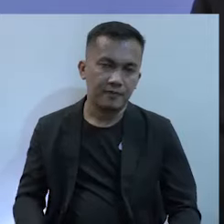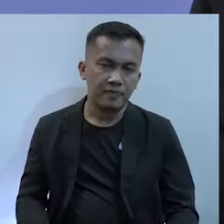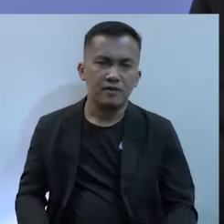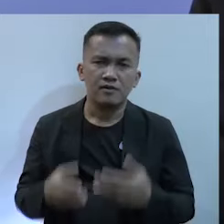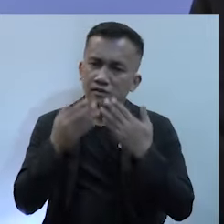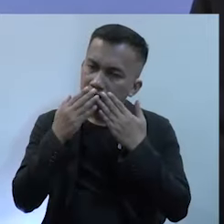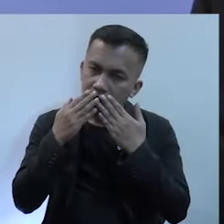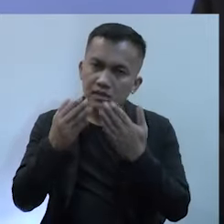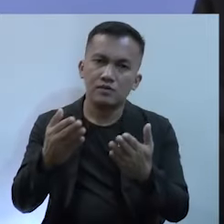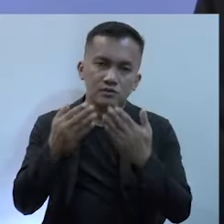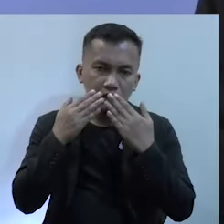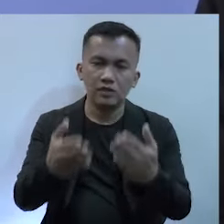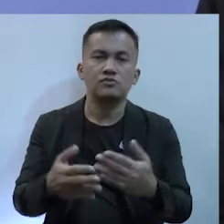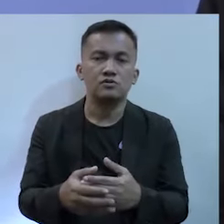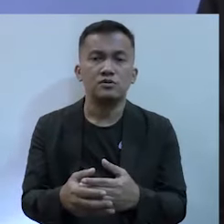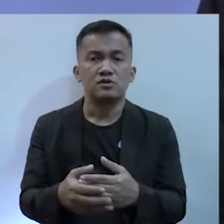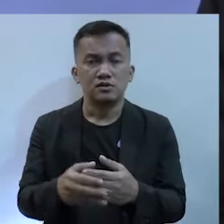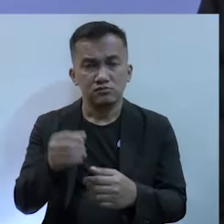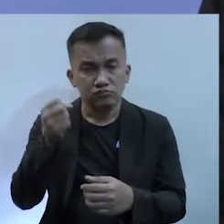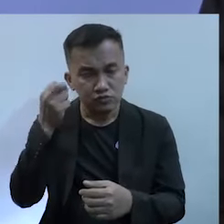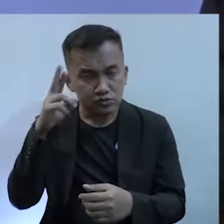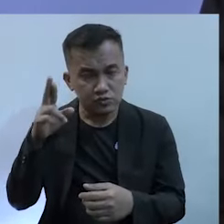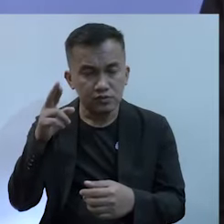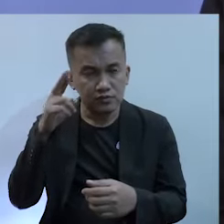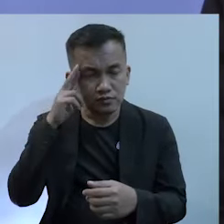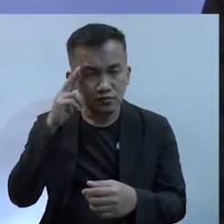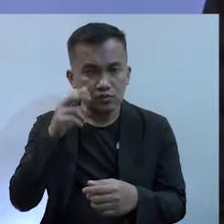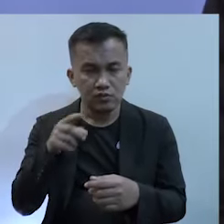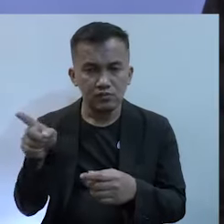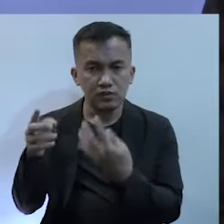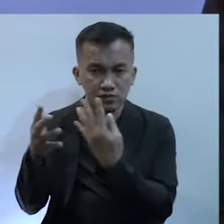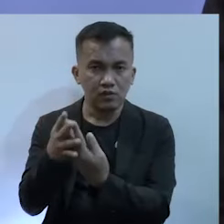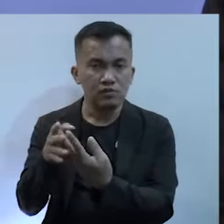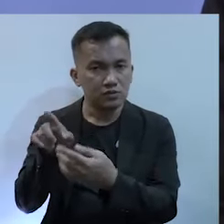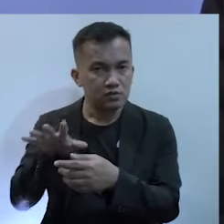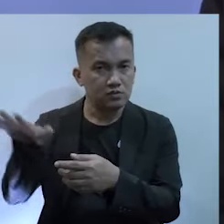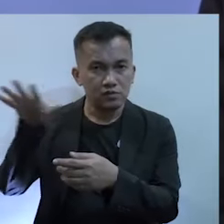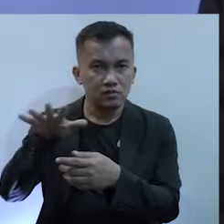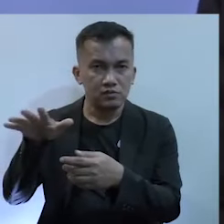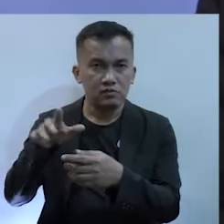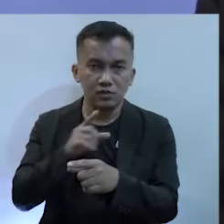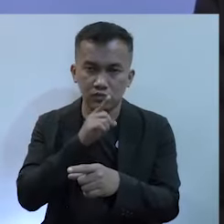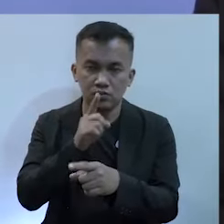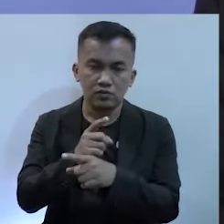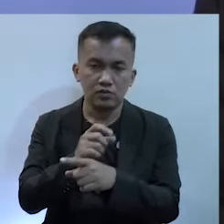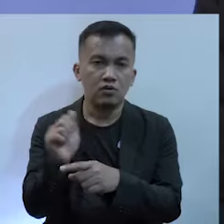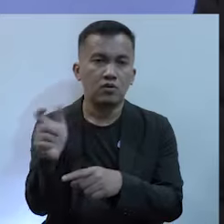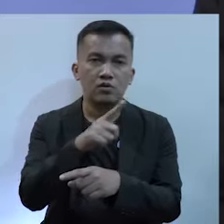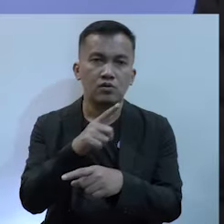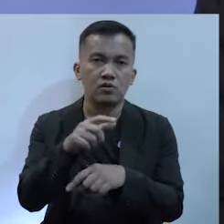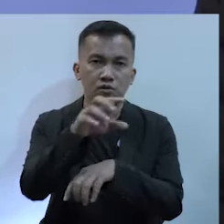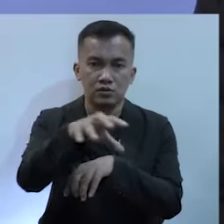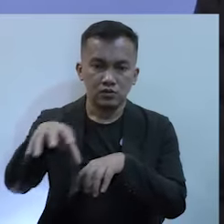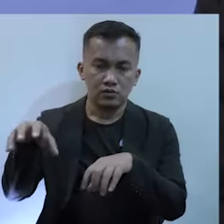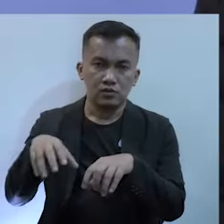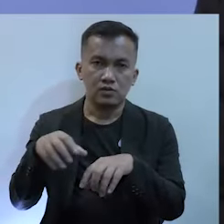itong taon to. Maraming maraming salamat po. At saka, Sir Rafi, kapag once po na nakulong po itong mga to, makakasagrado po